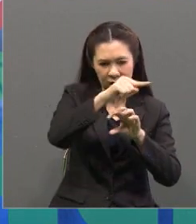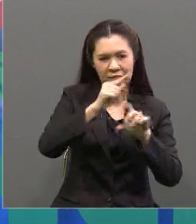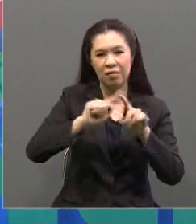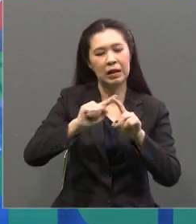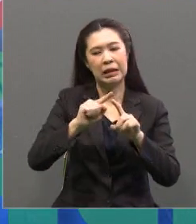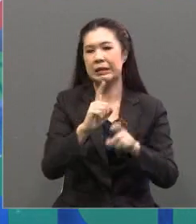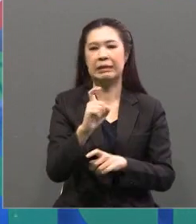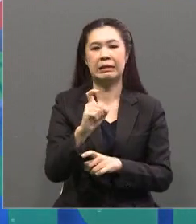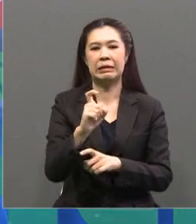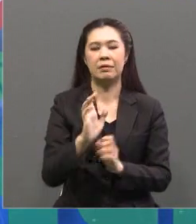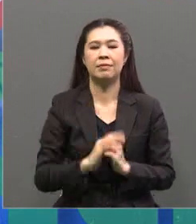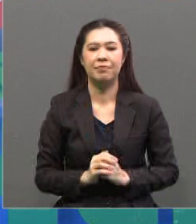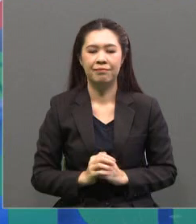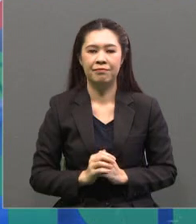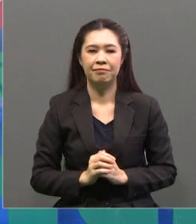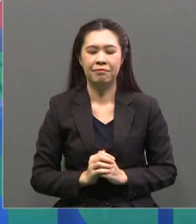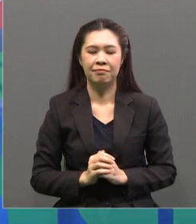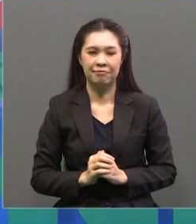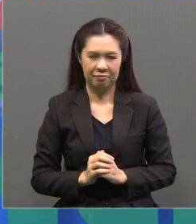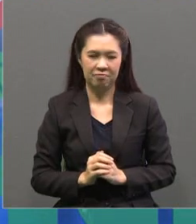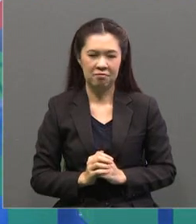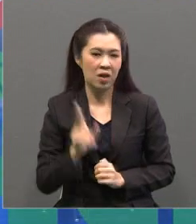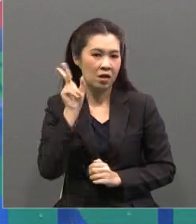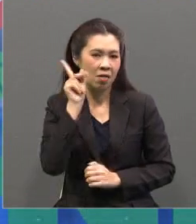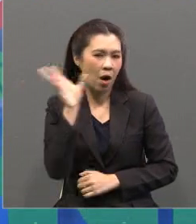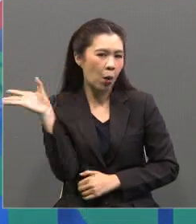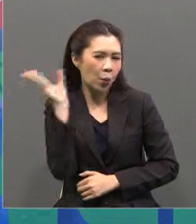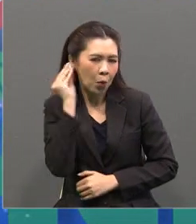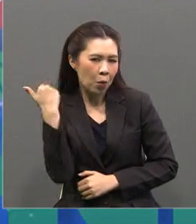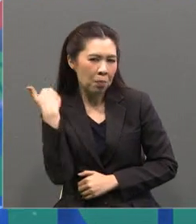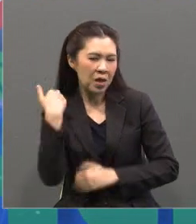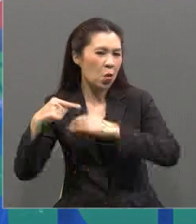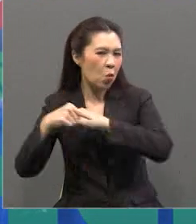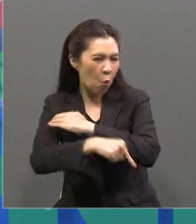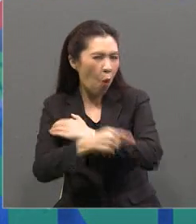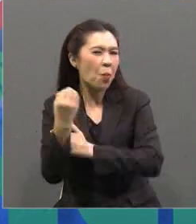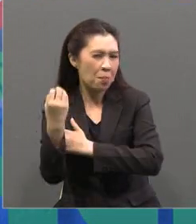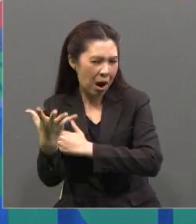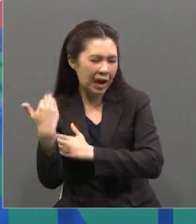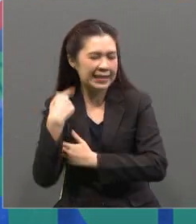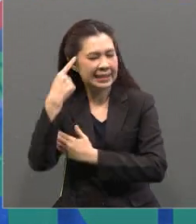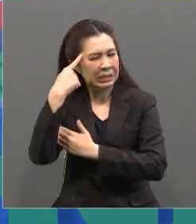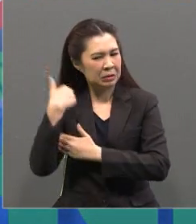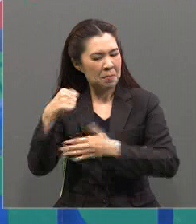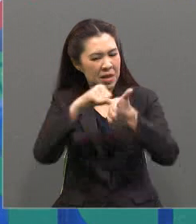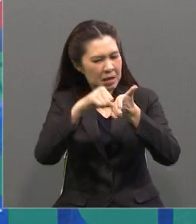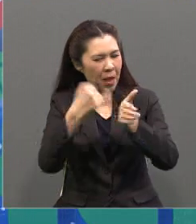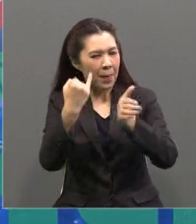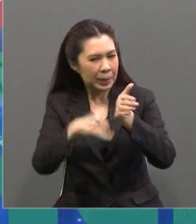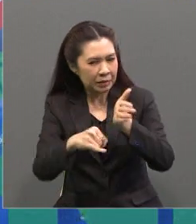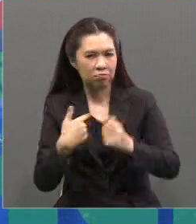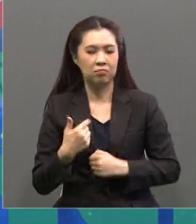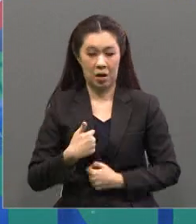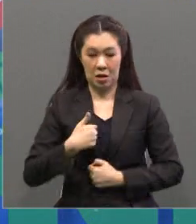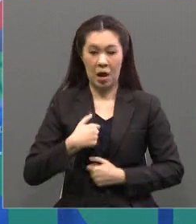ทันทีใช่คุณผู้ชมบางท่านเนี่ยบอกว่าแบบโอ้โหข่าวลือเรื่องการโกงการเลือกตั้งมันเยอะกลัวว่าเดี๋ยวจะมีการแก้มีการผิดฉันเขียน